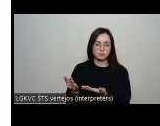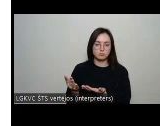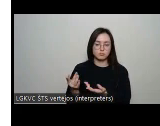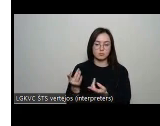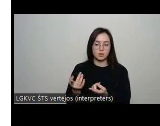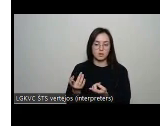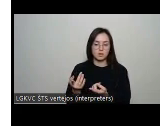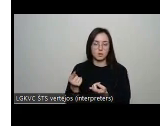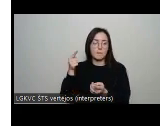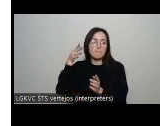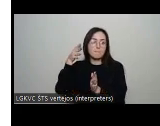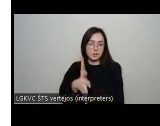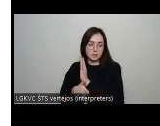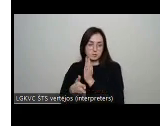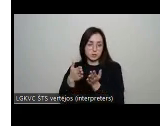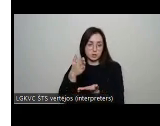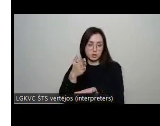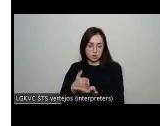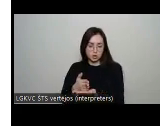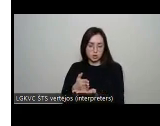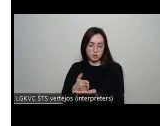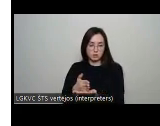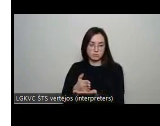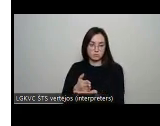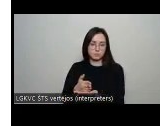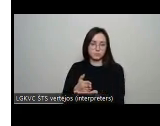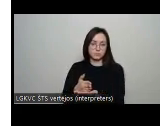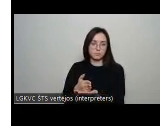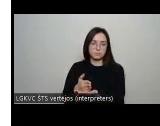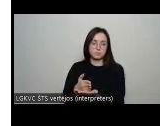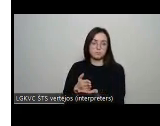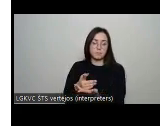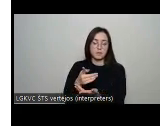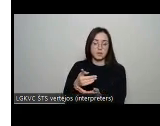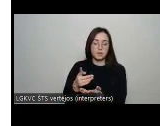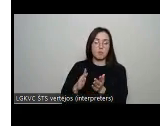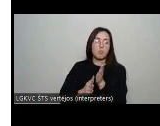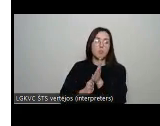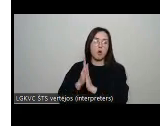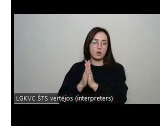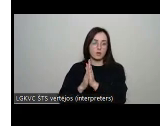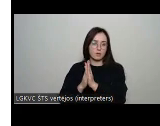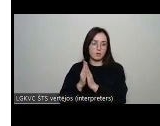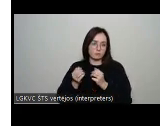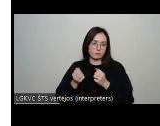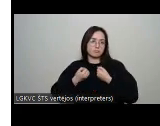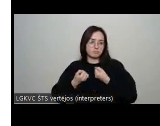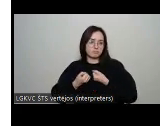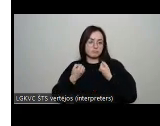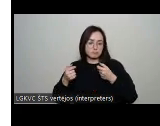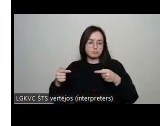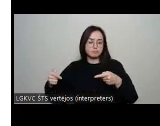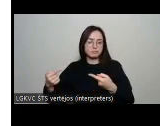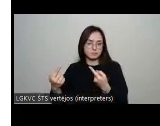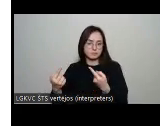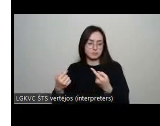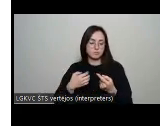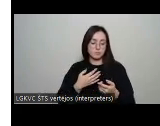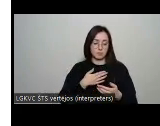jiems yra prasmingas, tai tampa motivuojančių veiksnių. Ir todėl mes turime užtikrinti,